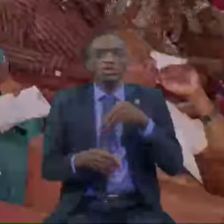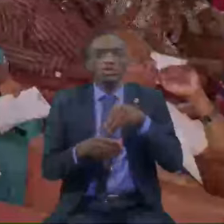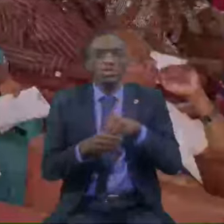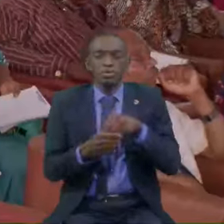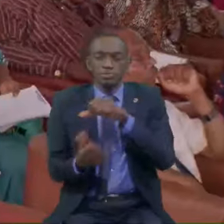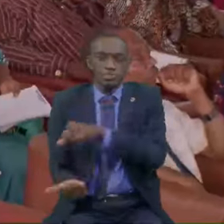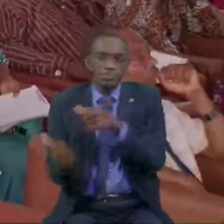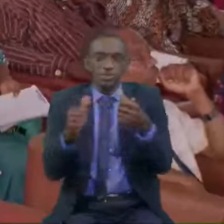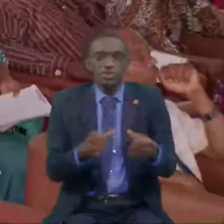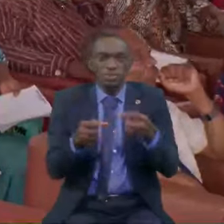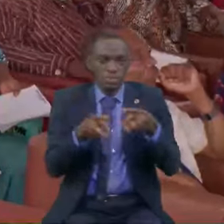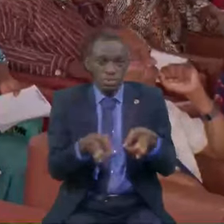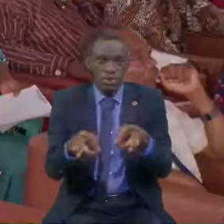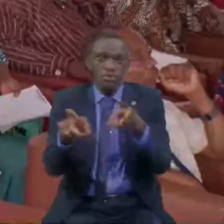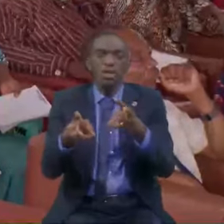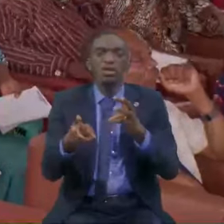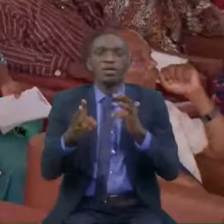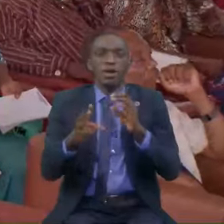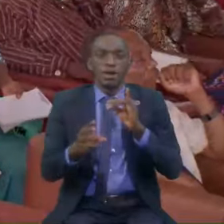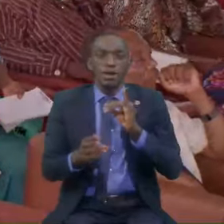Dans une mesure baptismale. Et il viendra.